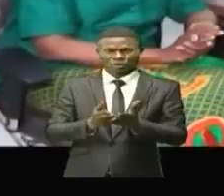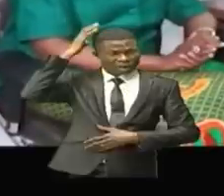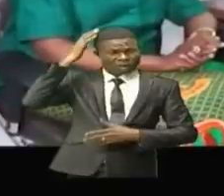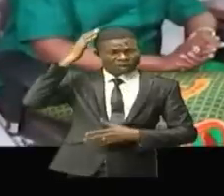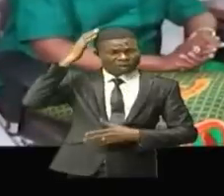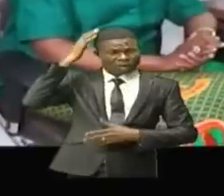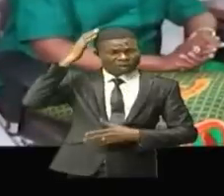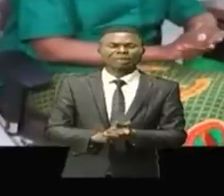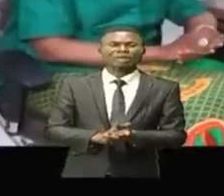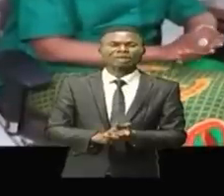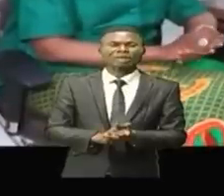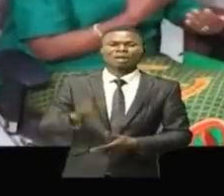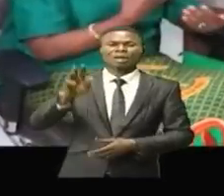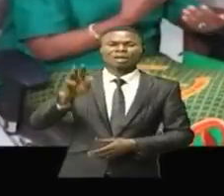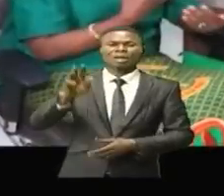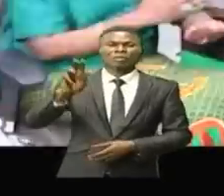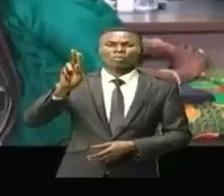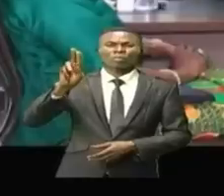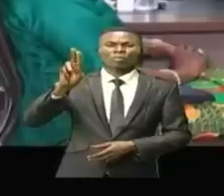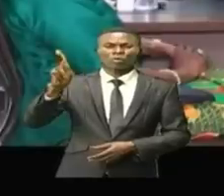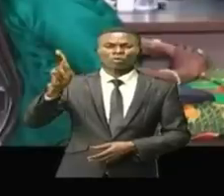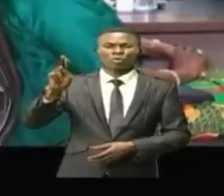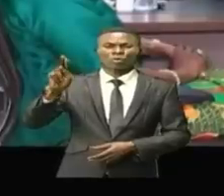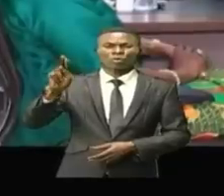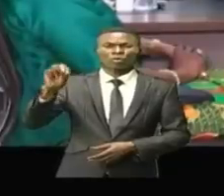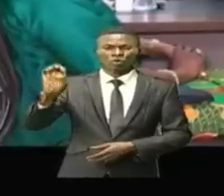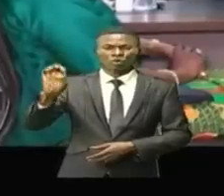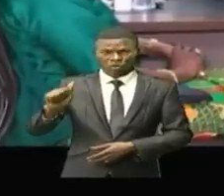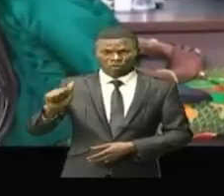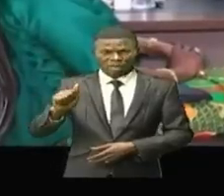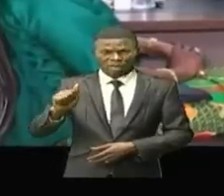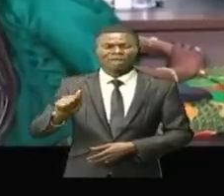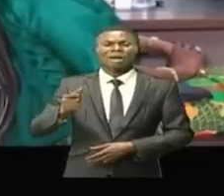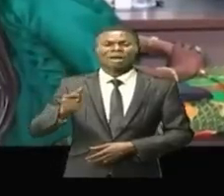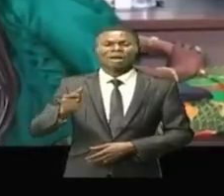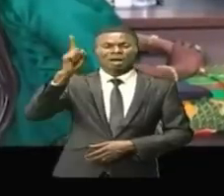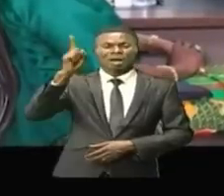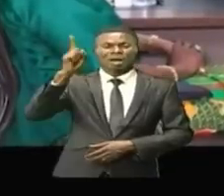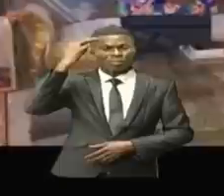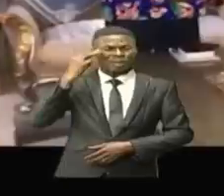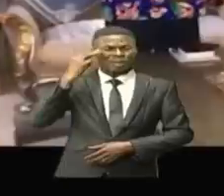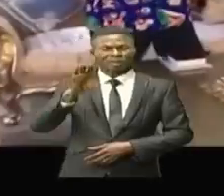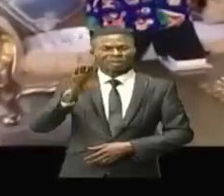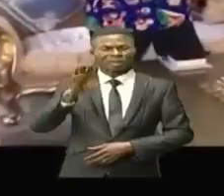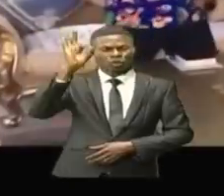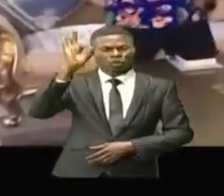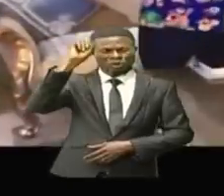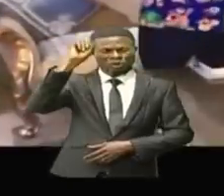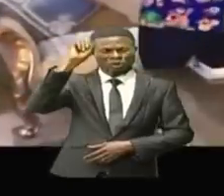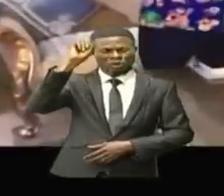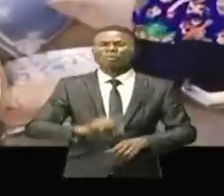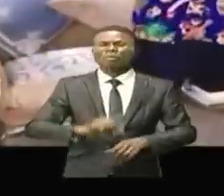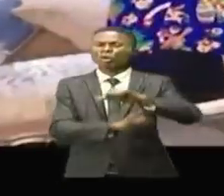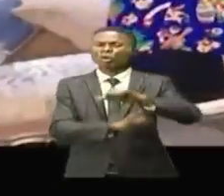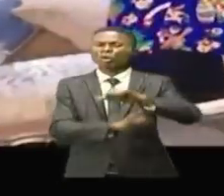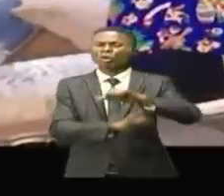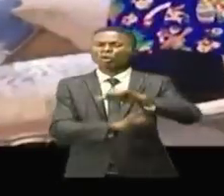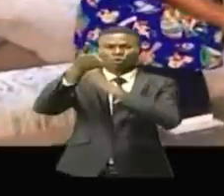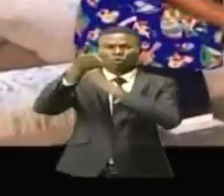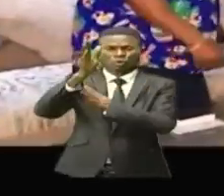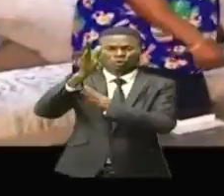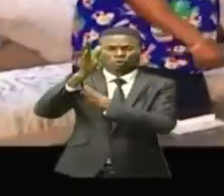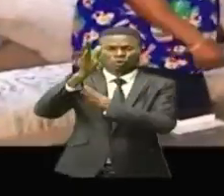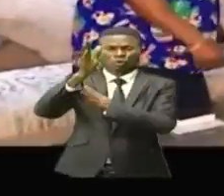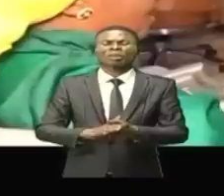a dit toute sa joie de voir un membre du gouvernement qui place Dieu avant toute chose. Pour l'apôtre Léopold Mutombo, cet